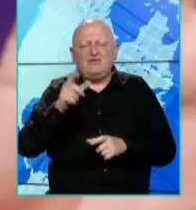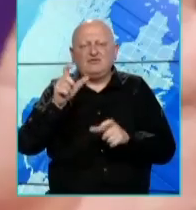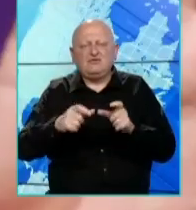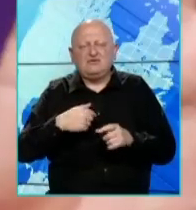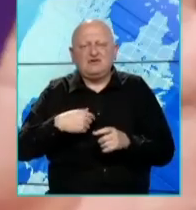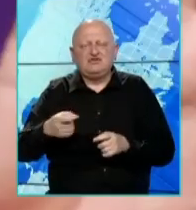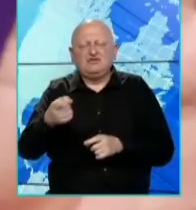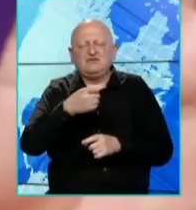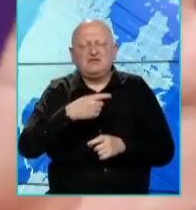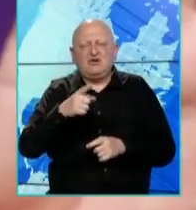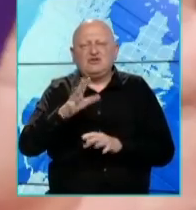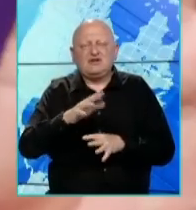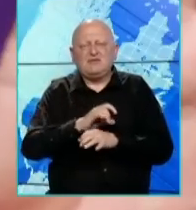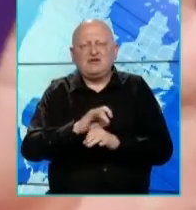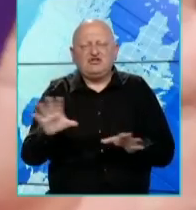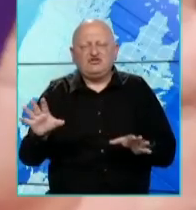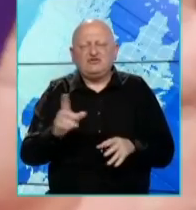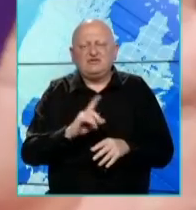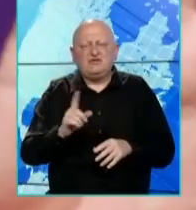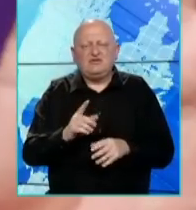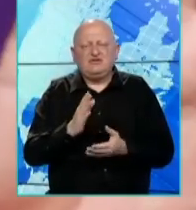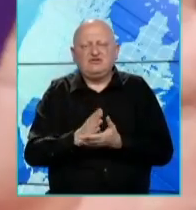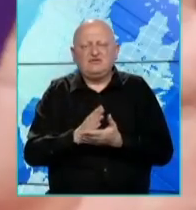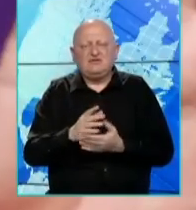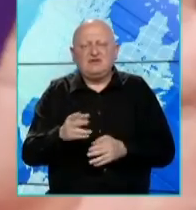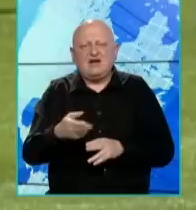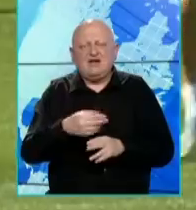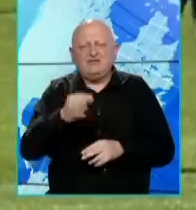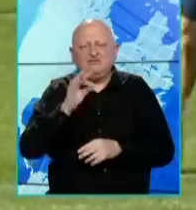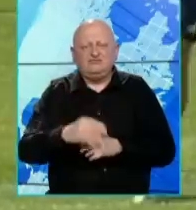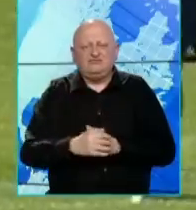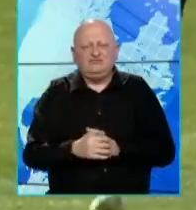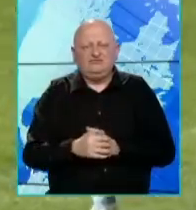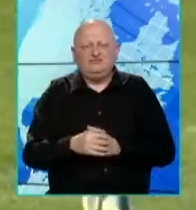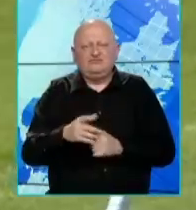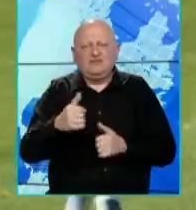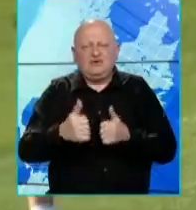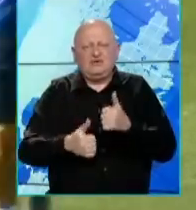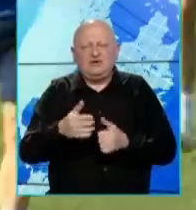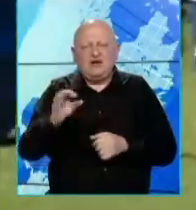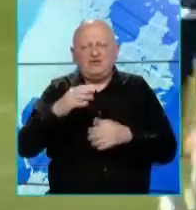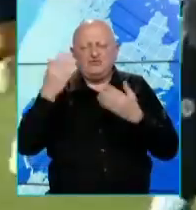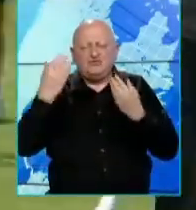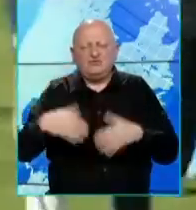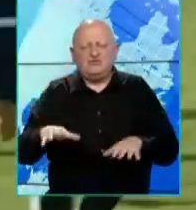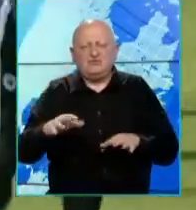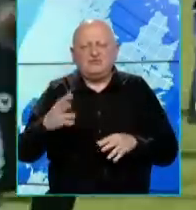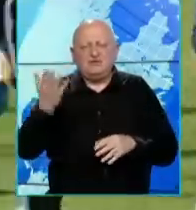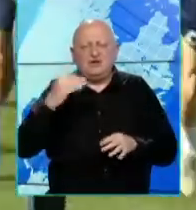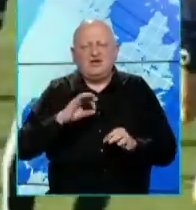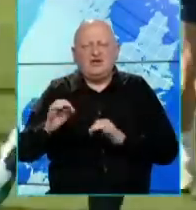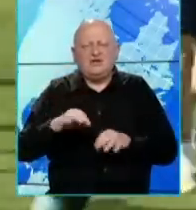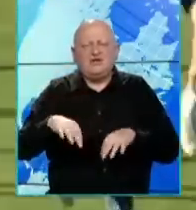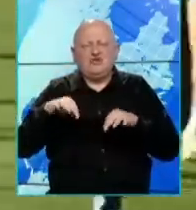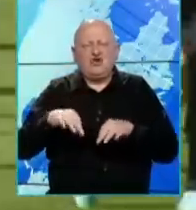iz našeg saveza. Od toga nema ništa, niti će biti ni kafe. Kvalifikacije za Euro su izgubljene, sreća pa je ranije